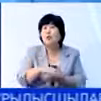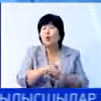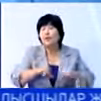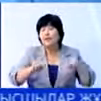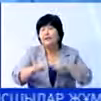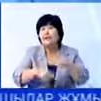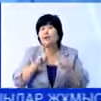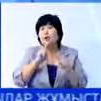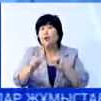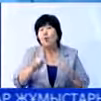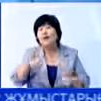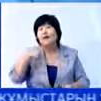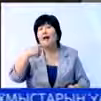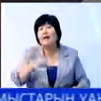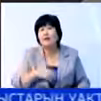кеңесінің кезекті отырысында айтылды.